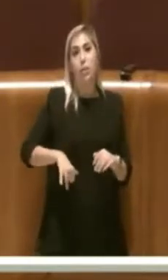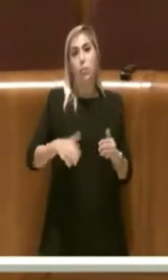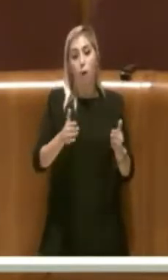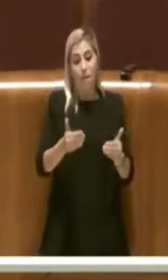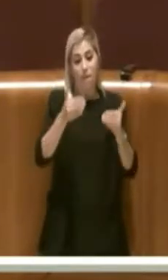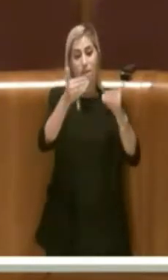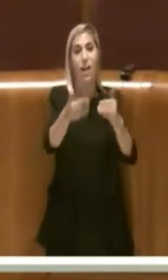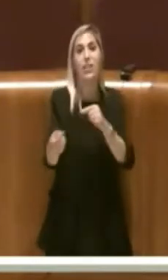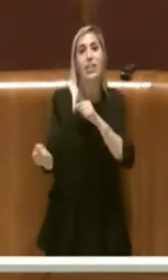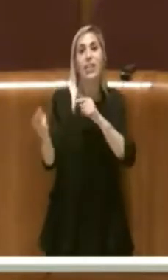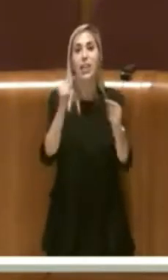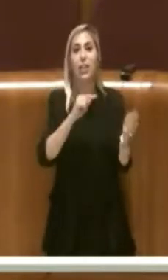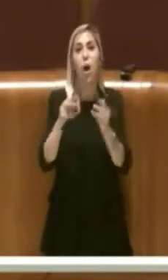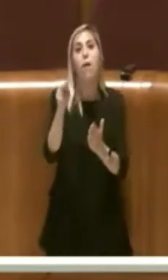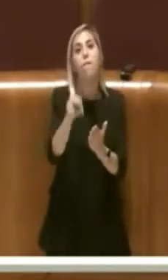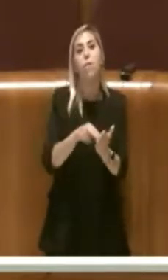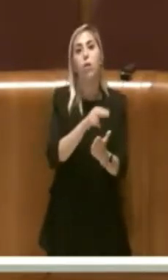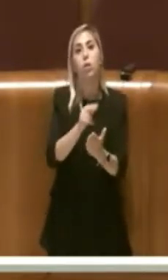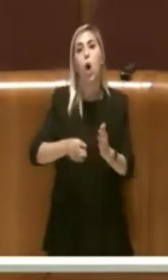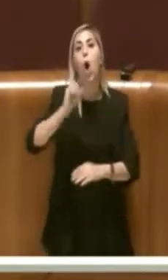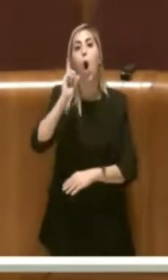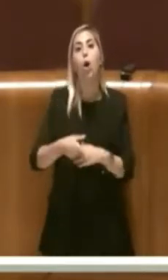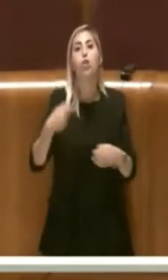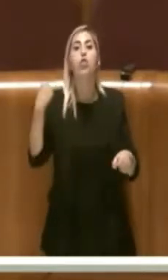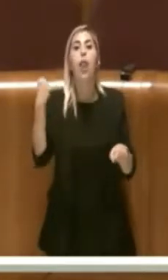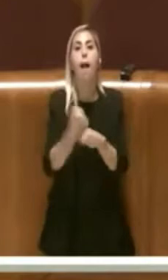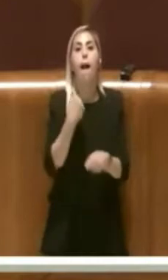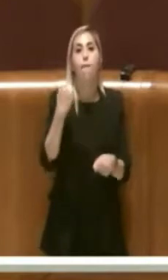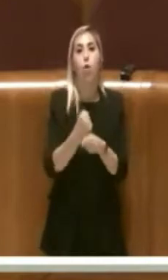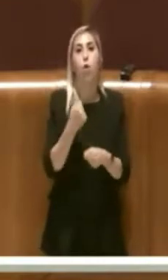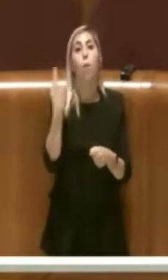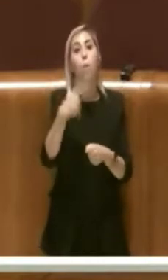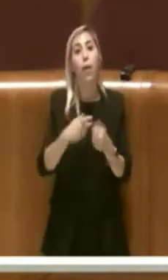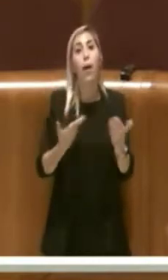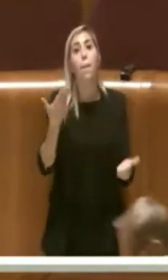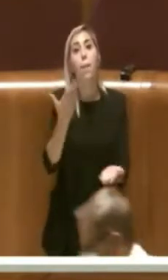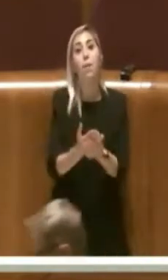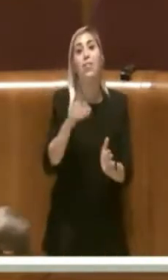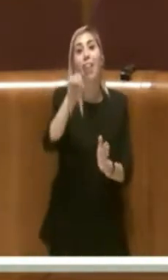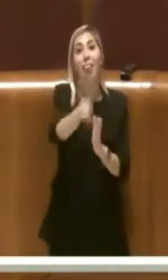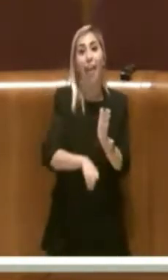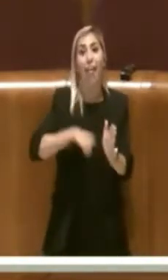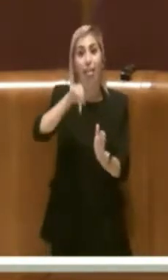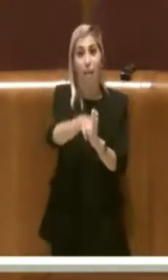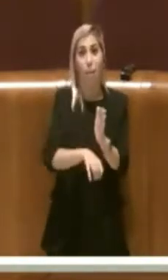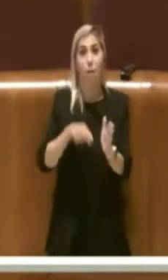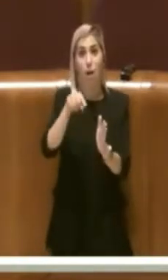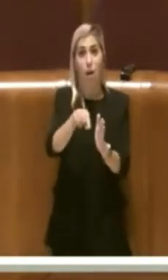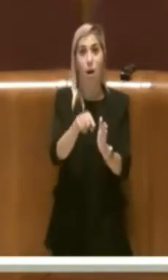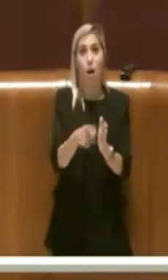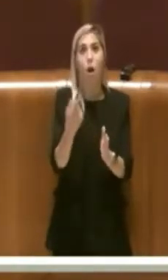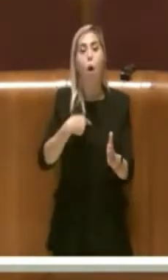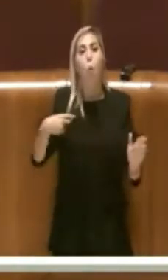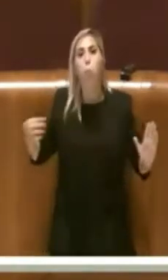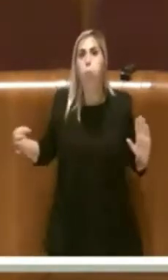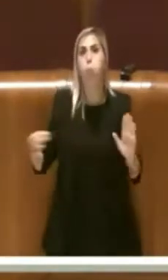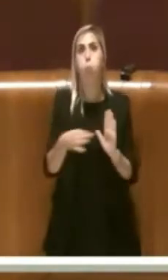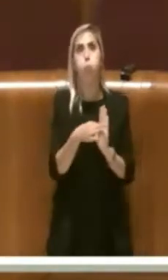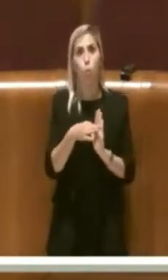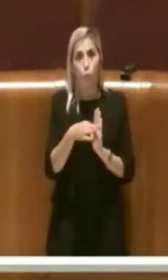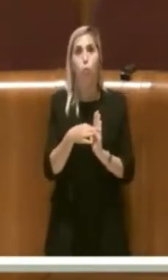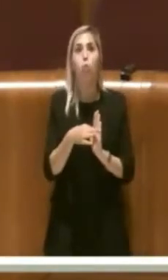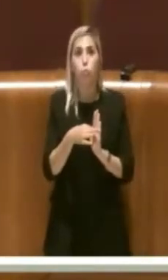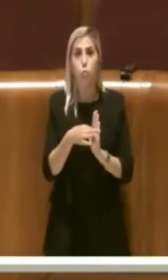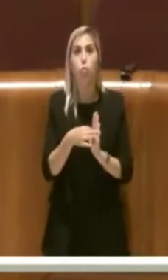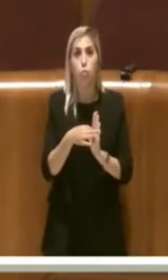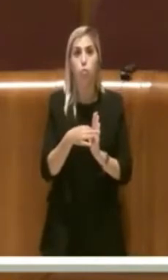di trattazione e votazione degli ordini del giorno per quanto riguarda le proposte di deliberazione. Un punto che